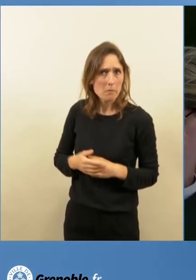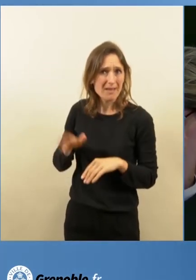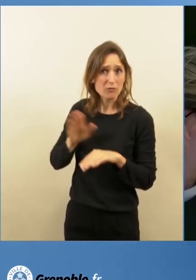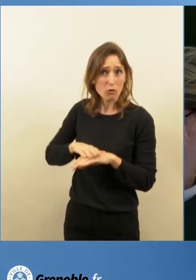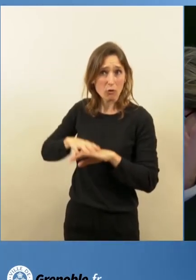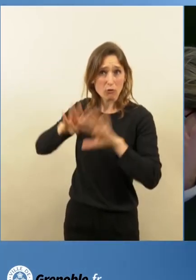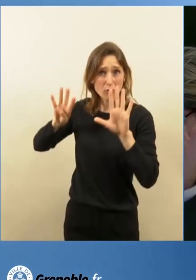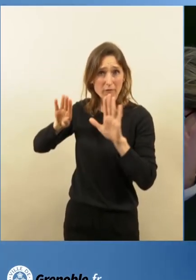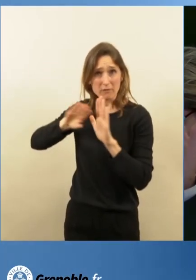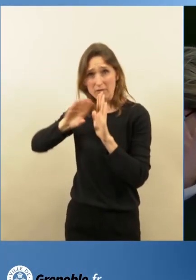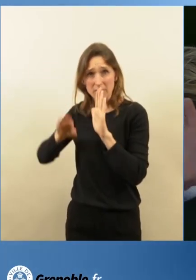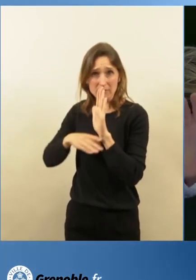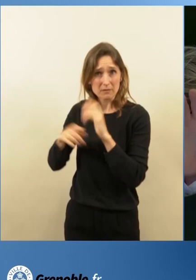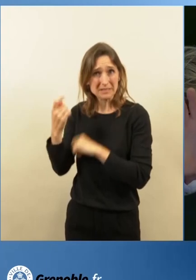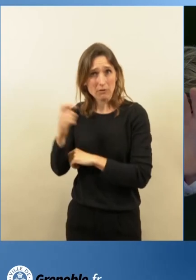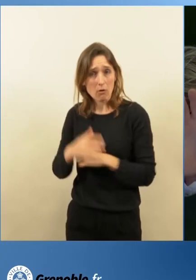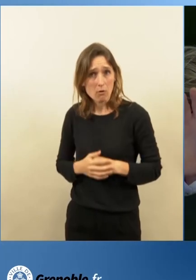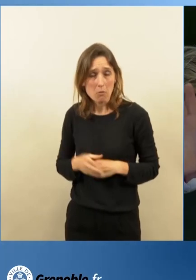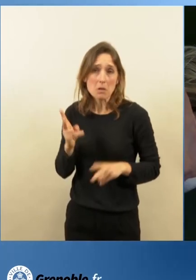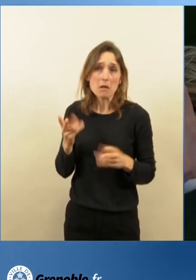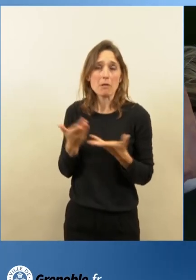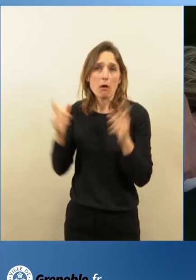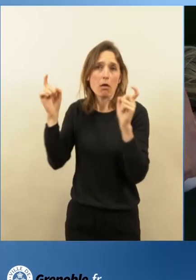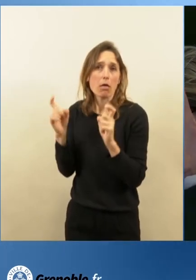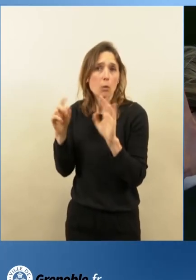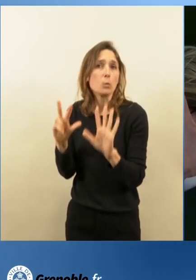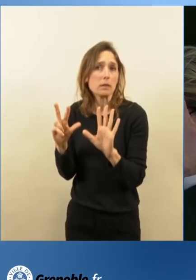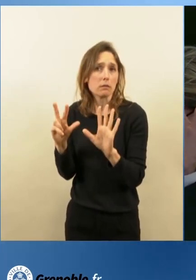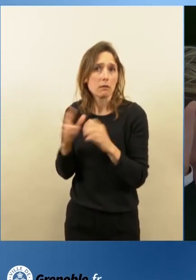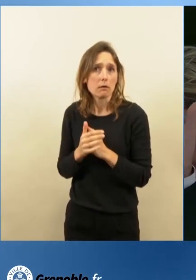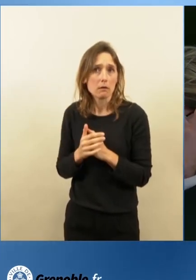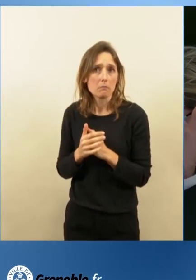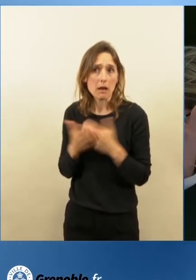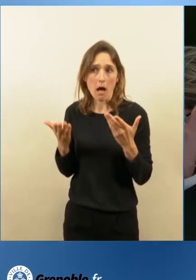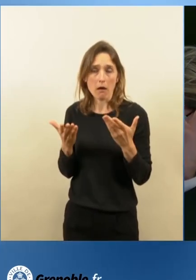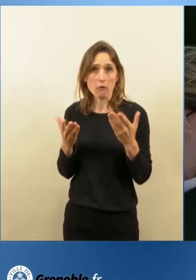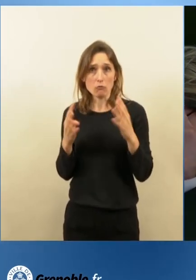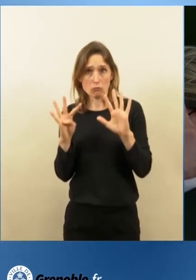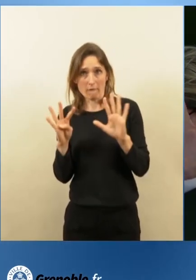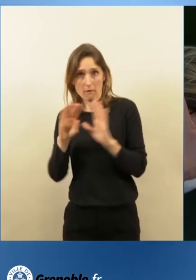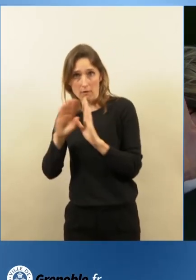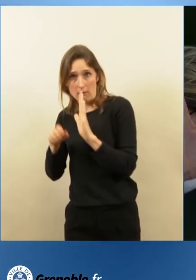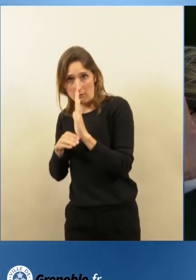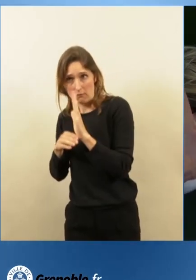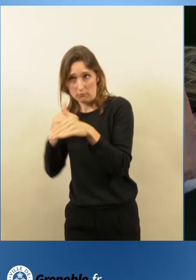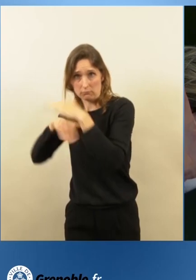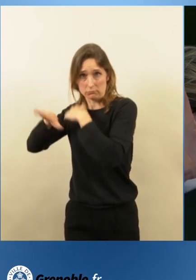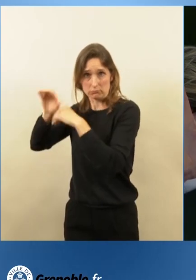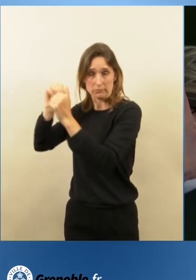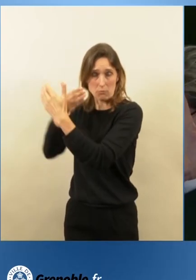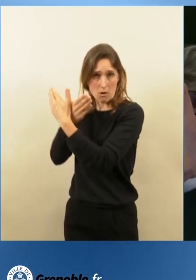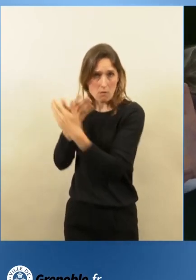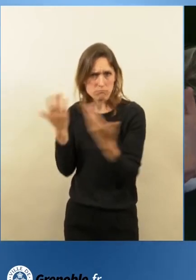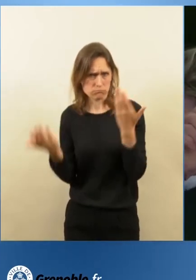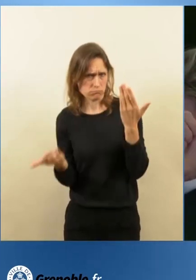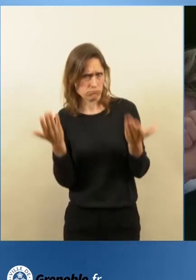vice-présidents alors peut-être maintenant huit mais enfin jusque là neuf ça pose un problème